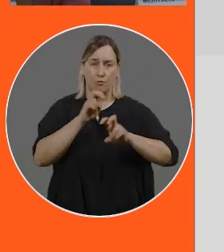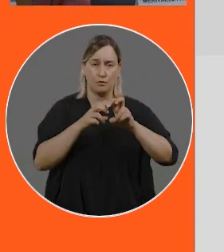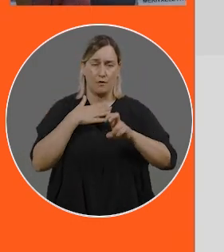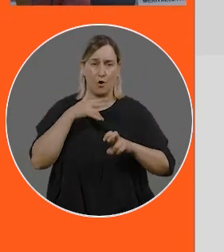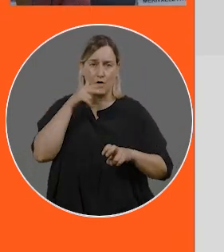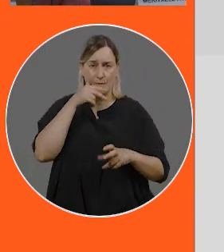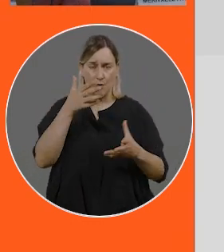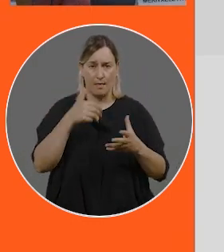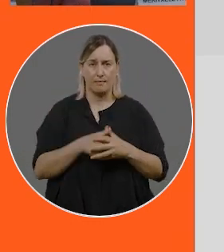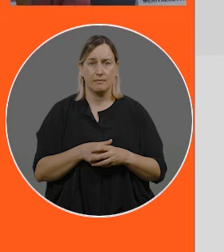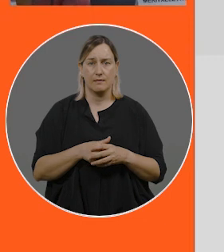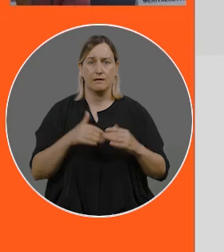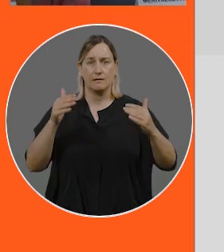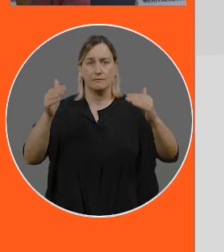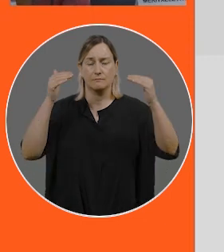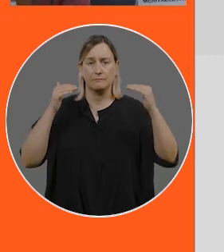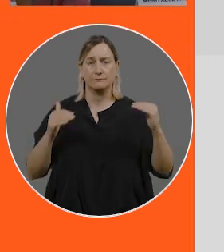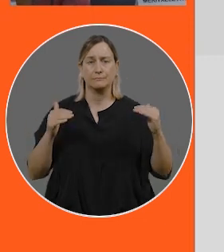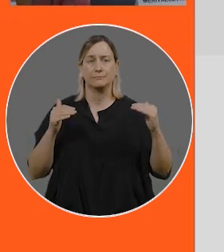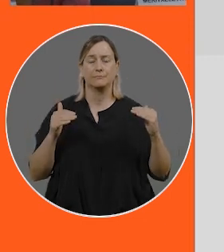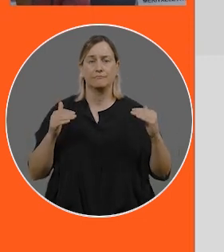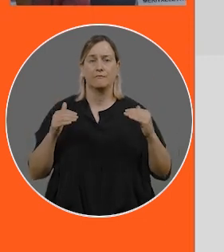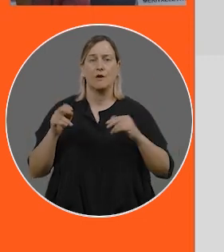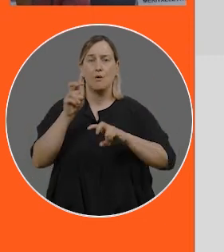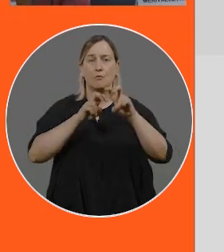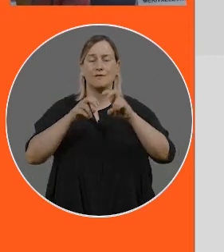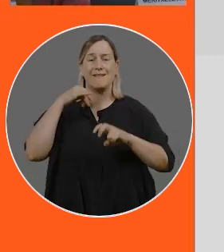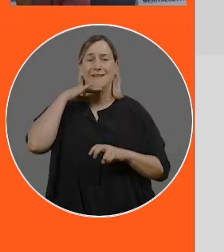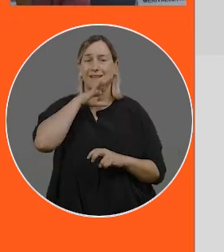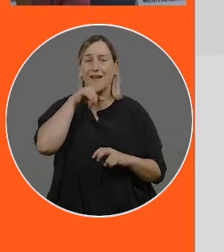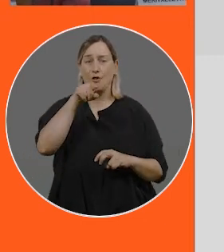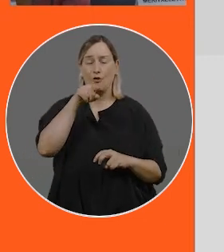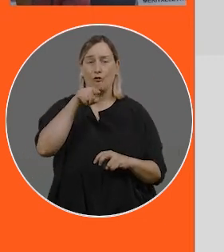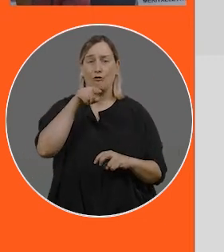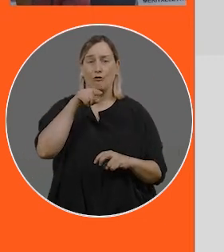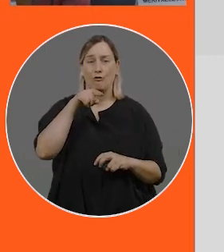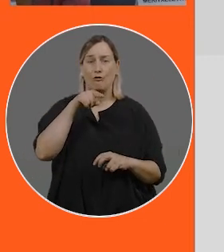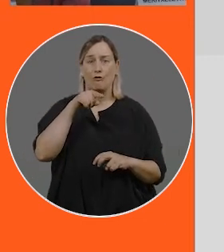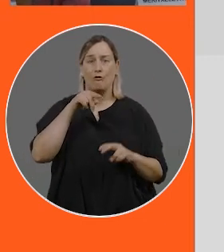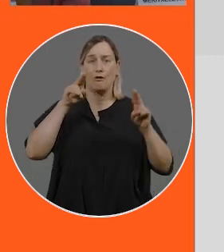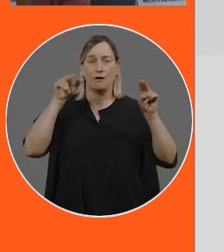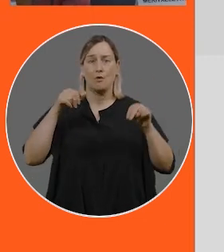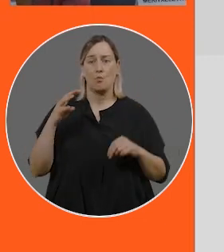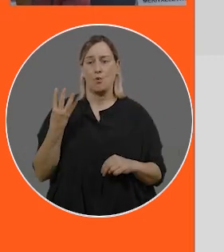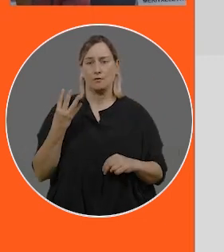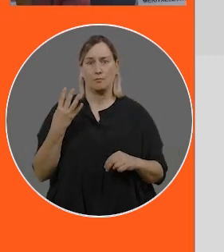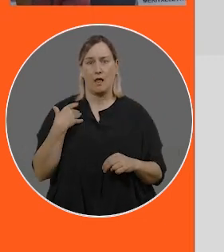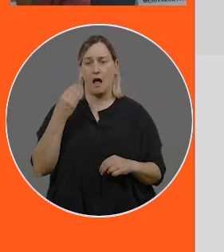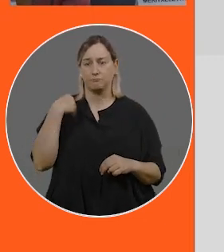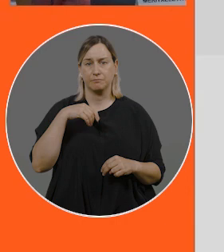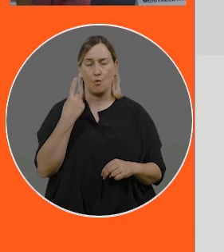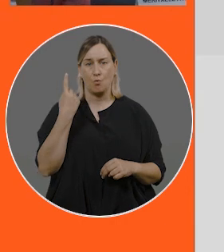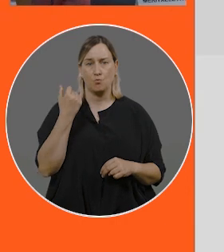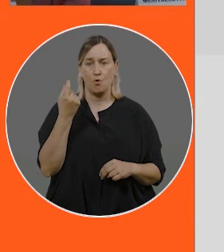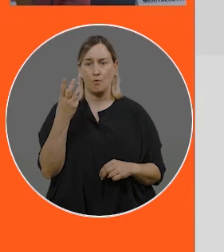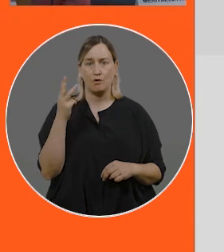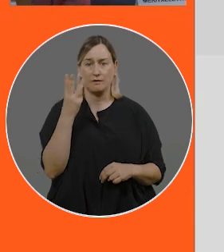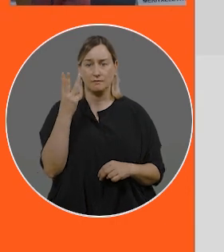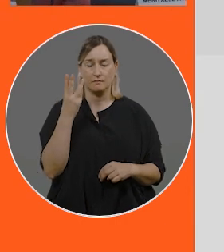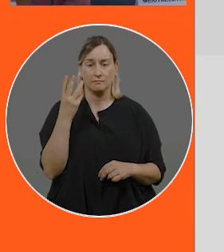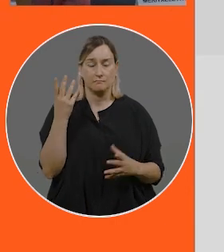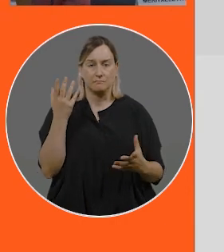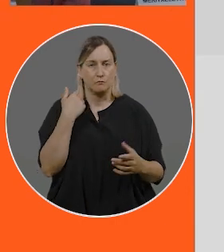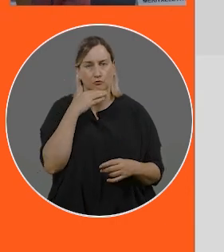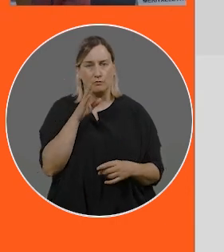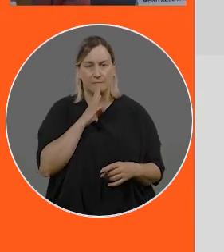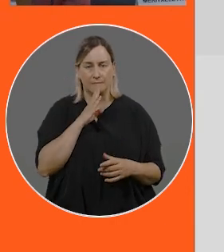4. I ens anem a gener, que és un encapçalament de nivell 4. Bueno, ens hem saltat un 3, no hauria de ser...